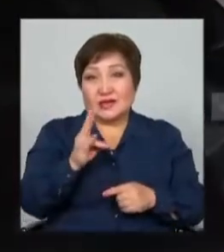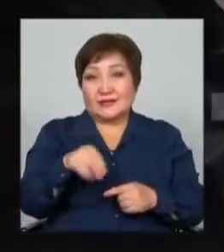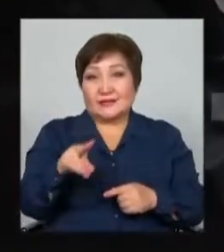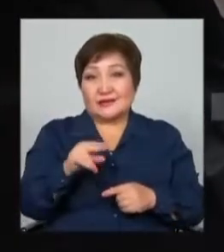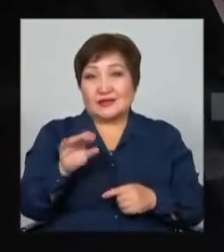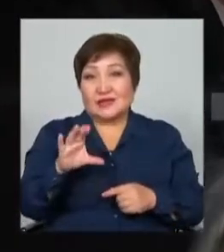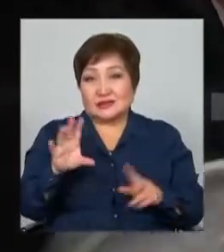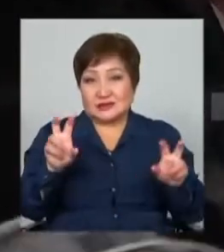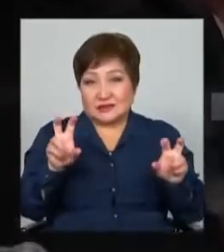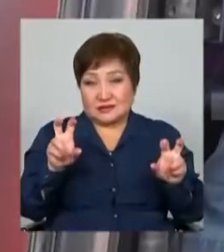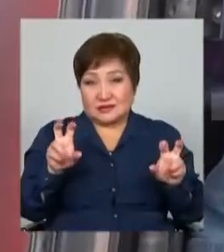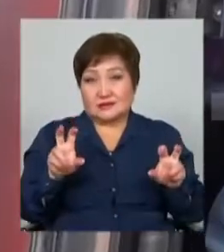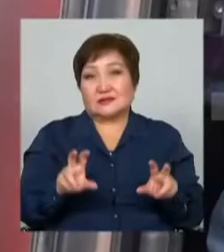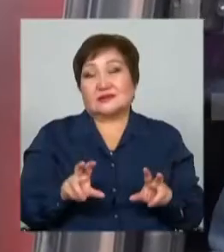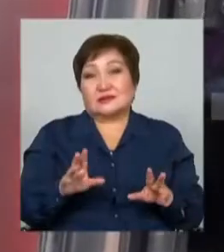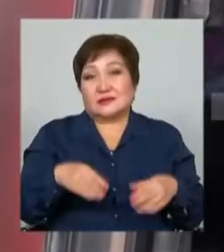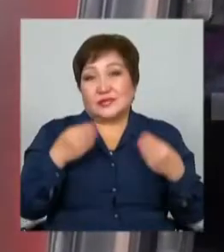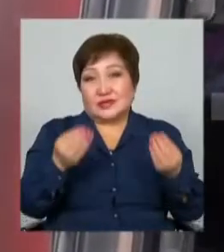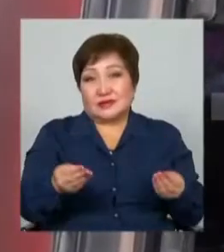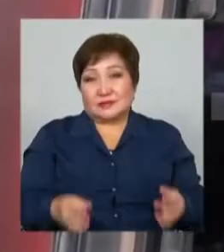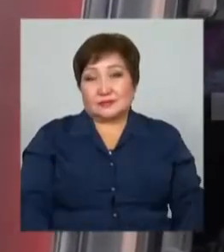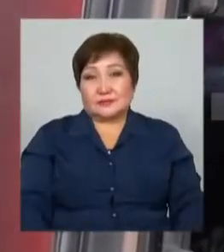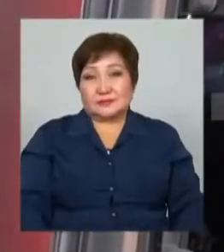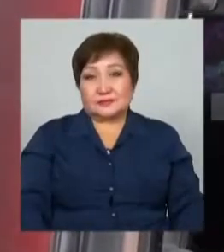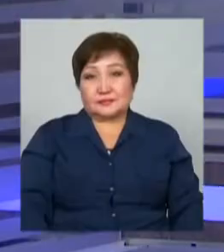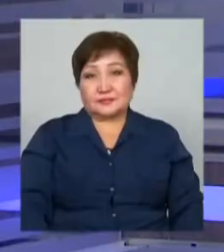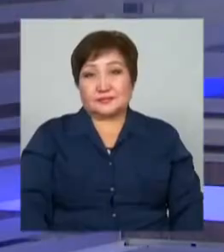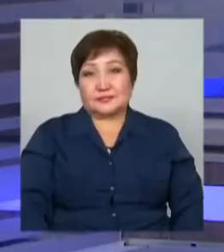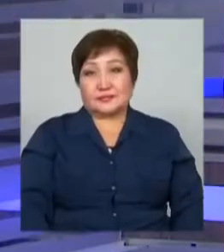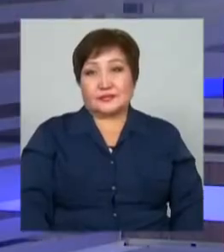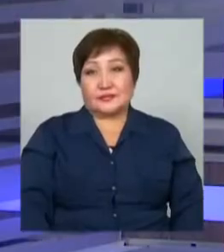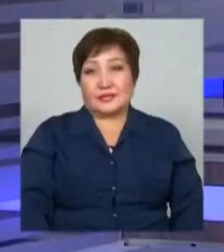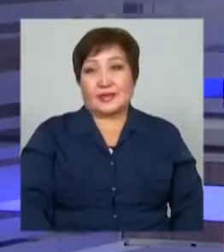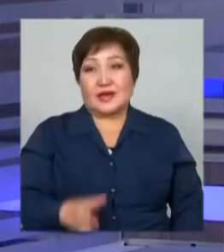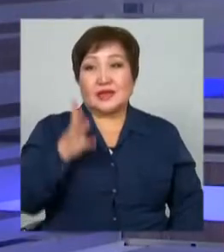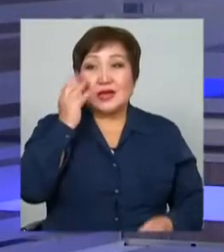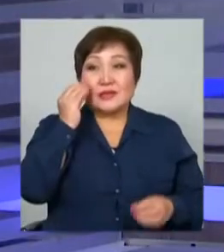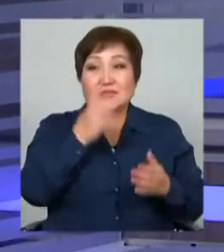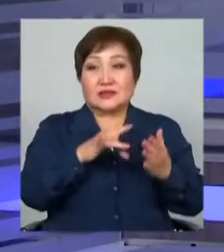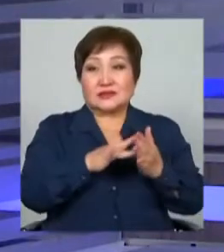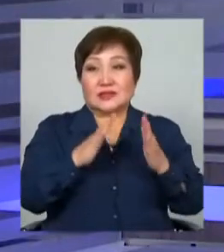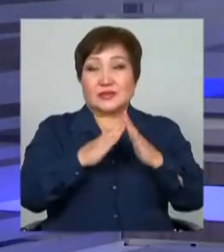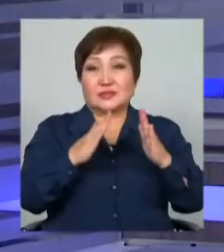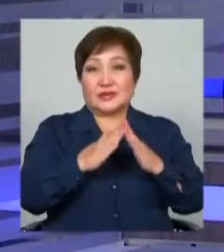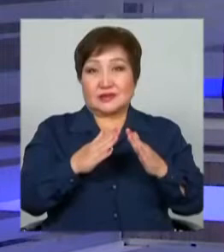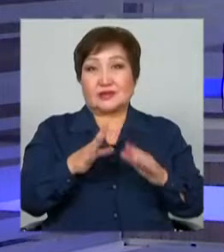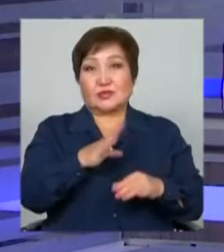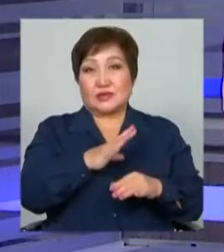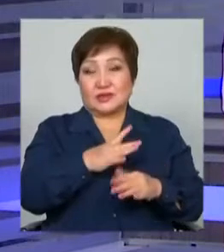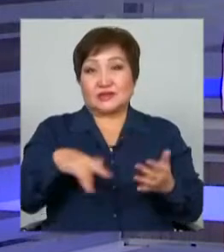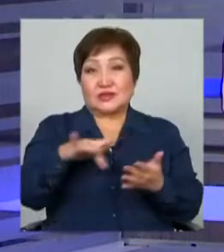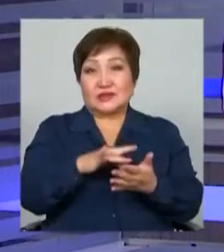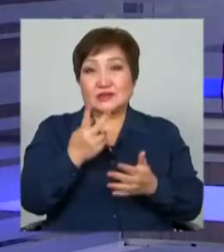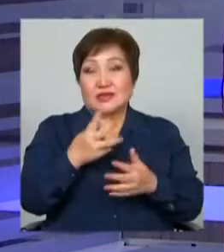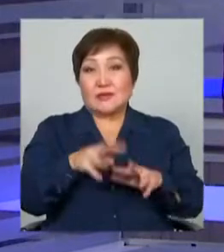Нұргүл Қайырғызы, Алматы телеарнасы, Солтүстік Қазақстан облысынан. Ал Алматыда баспаналы болған шахардың 2